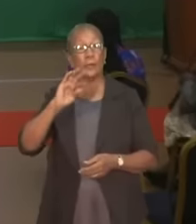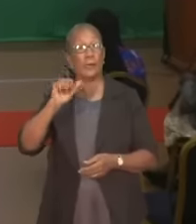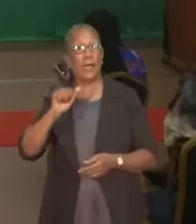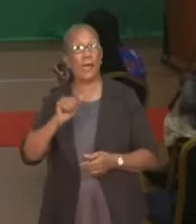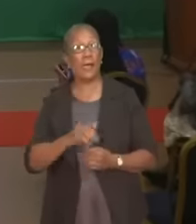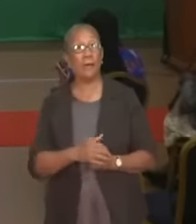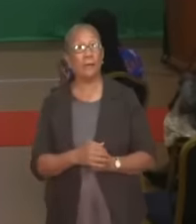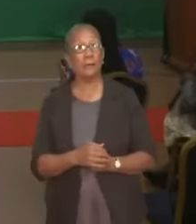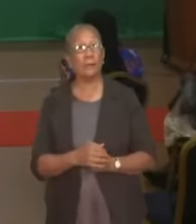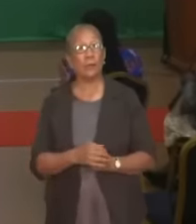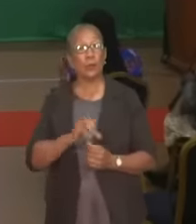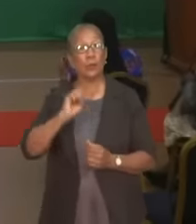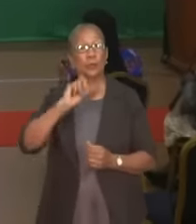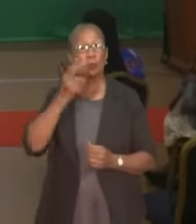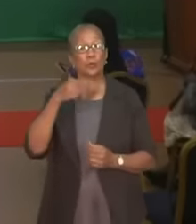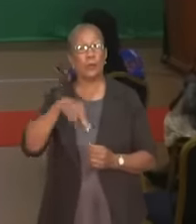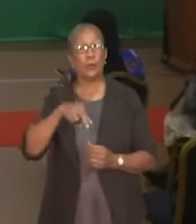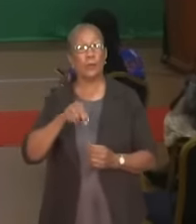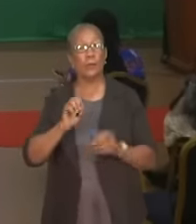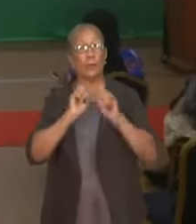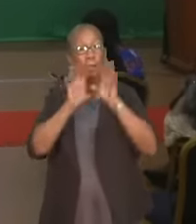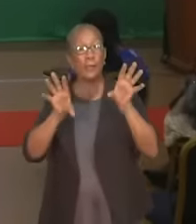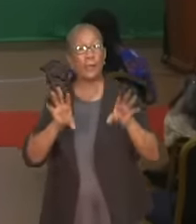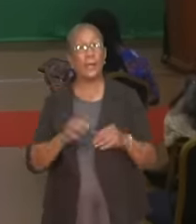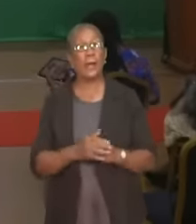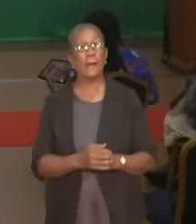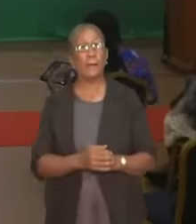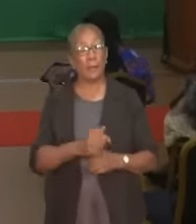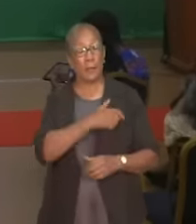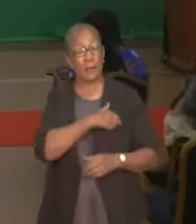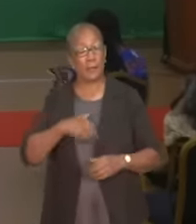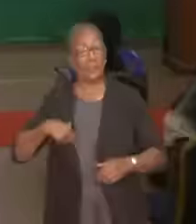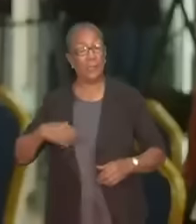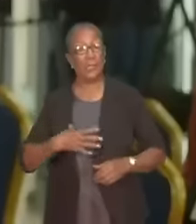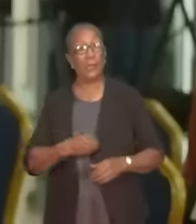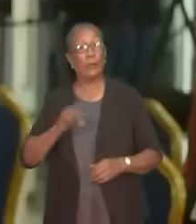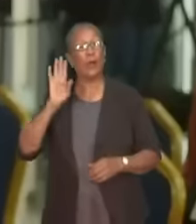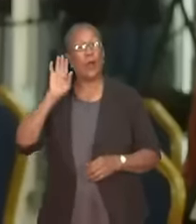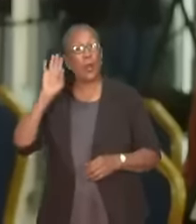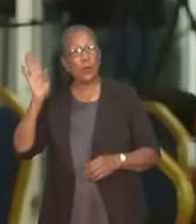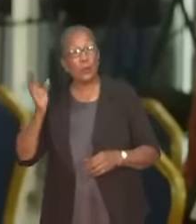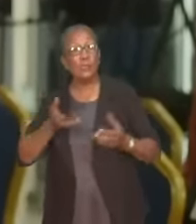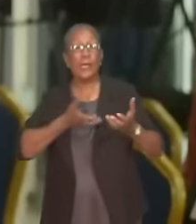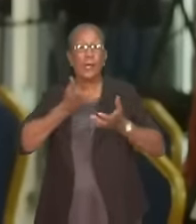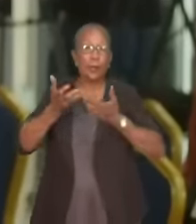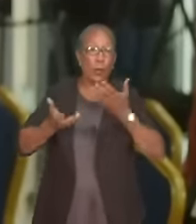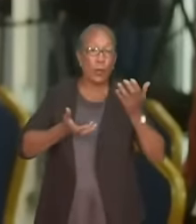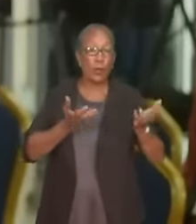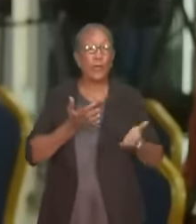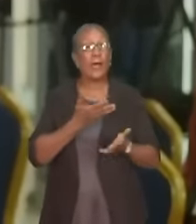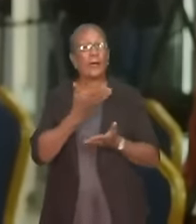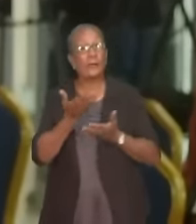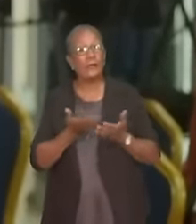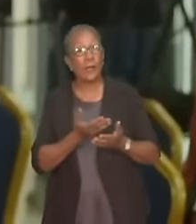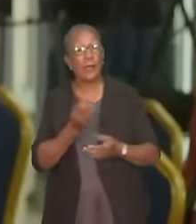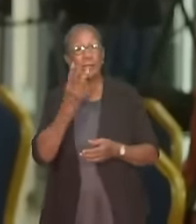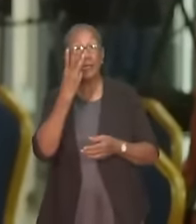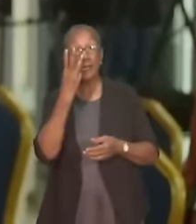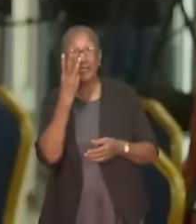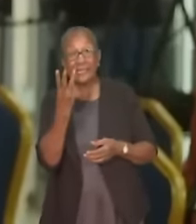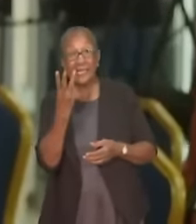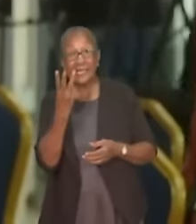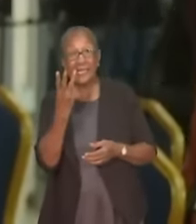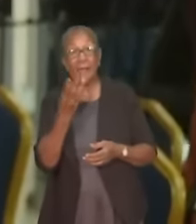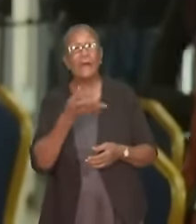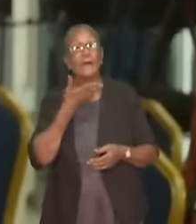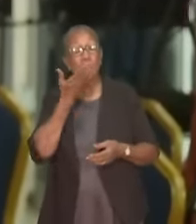Rasonic Media. President, ik heb geluisterd naar uw uitleg en ik heb wat vragen. Ik mag 3 aan de president